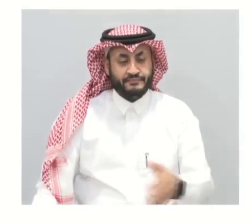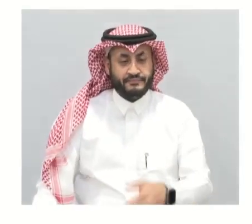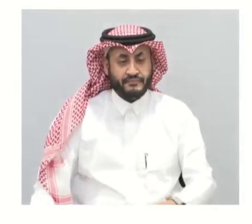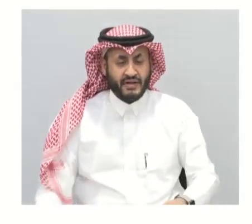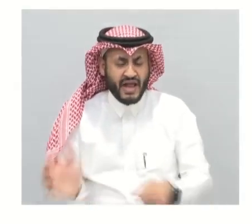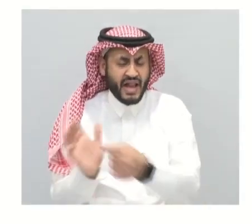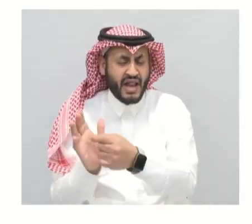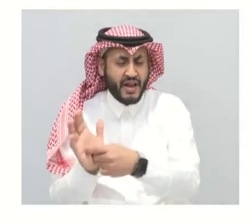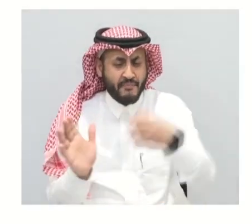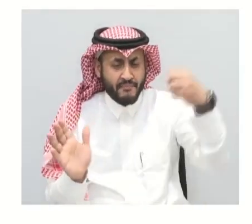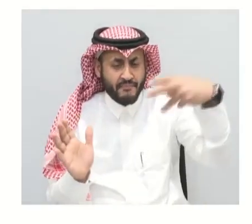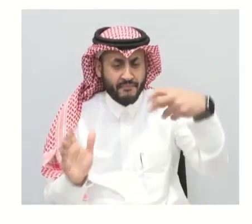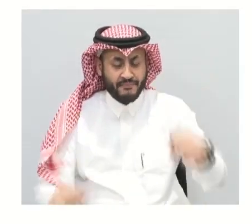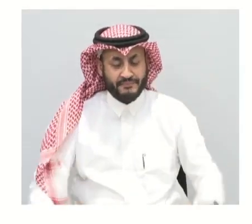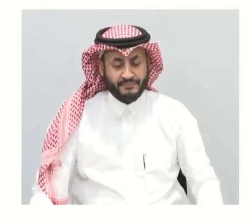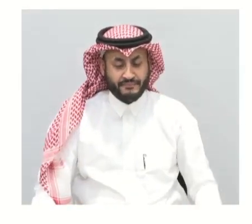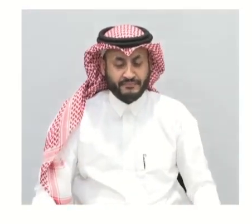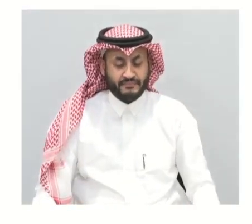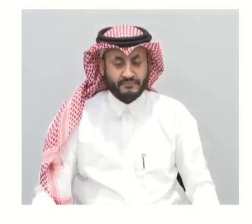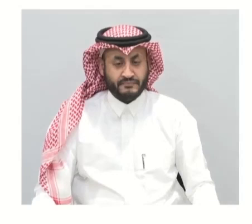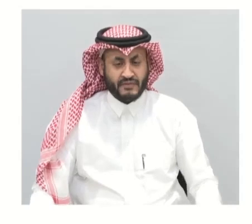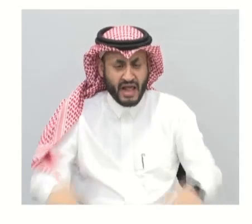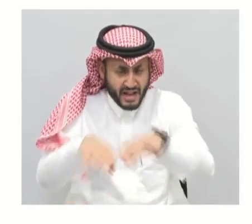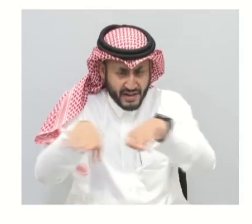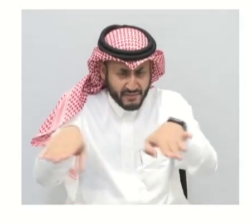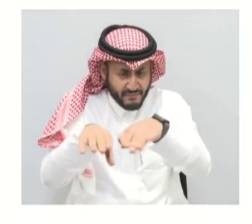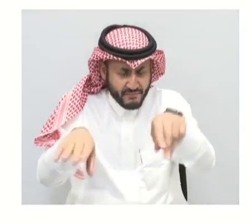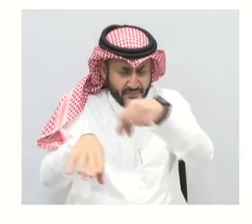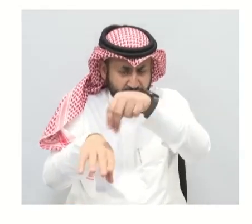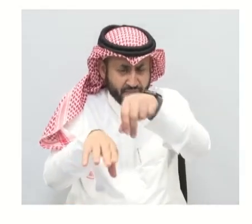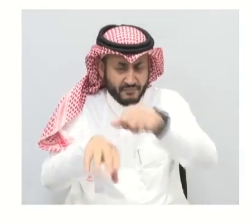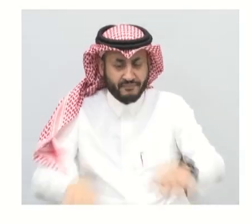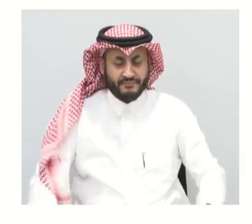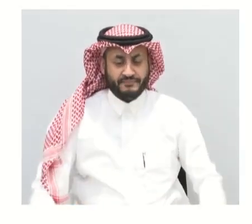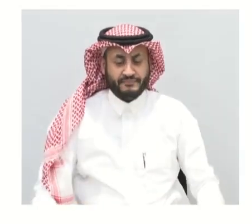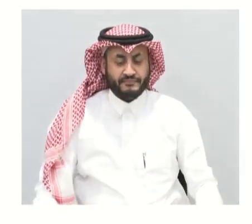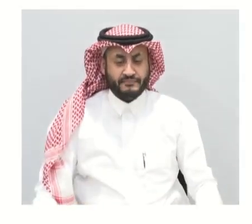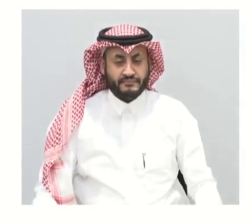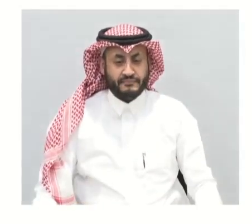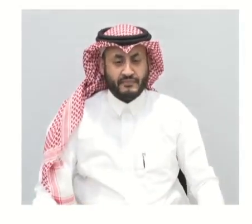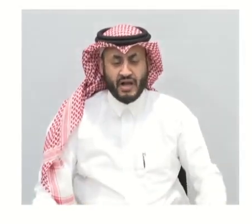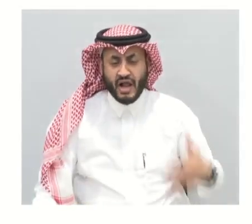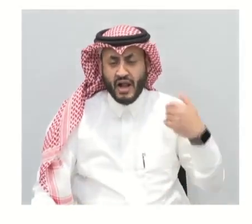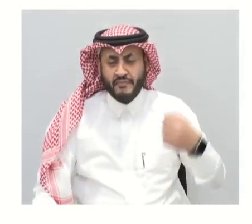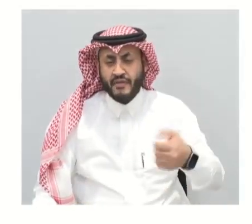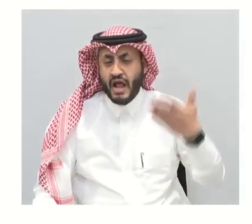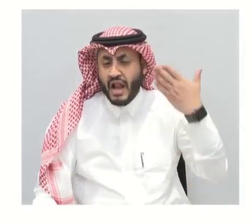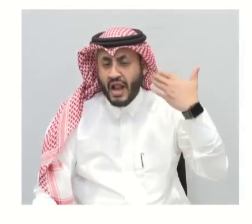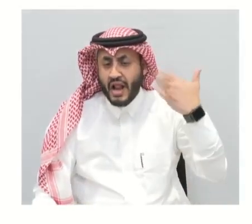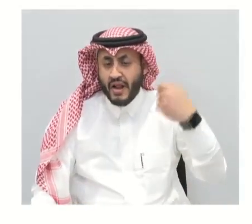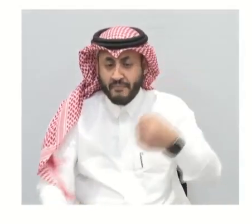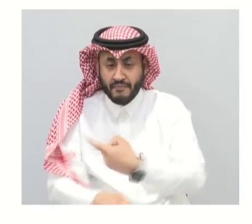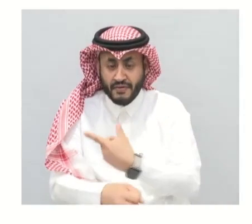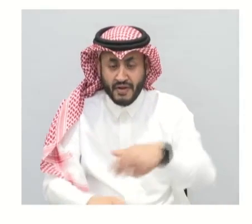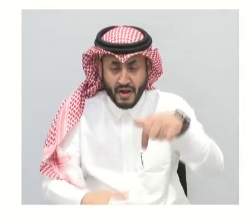الخليه الشمسيه التربه السطحيه الطاقه الحراريه